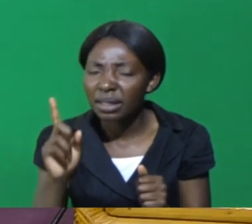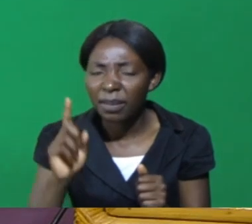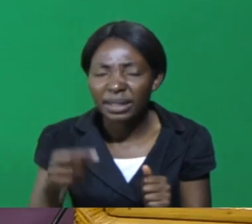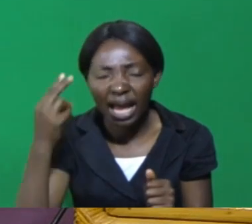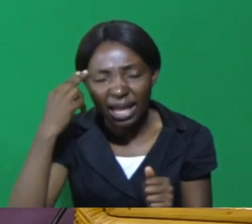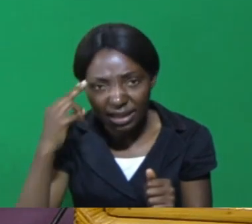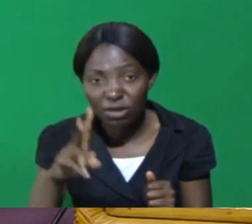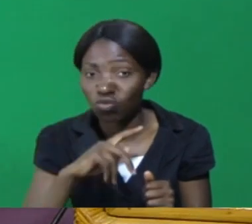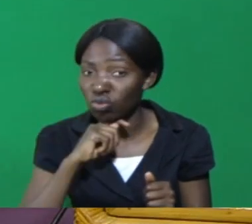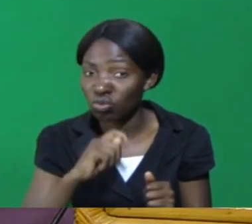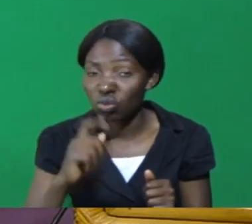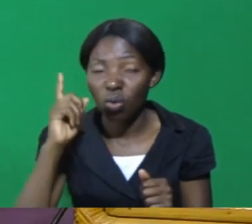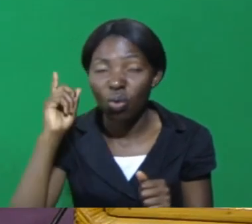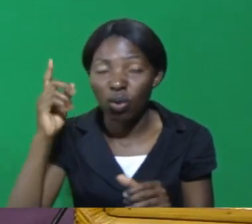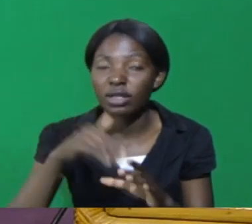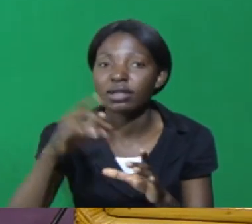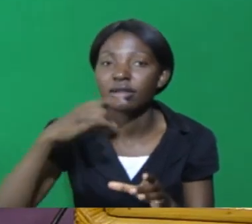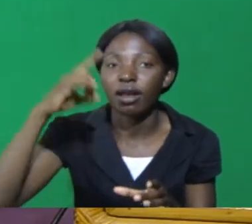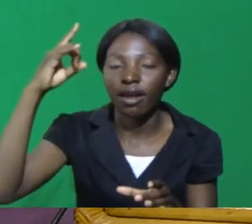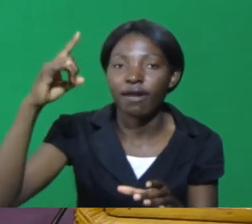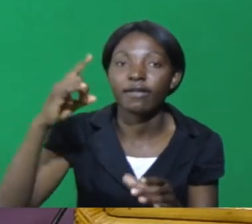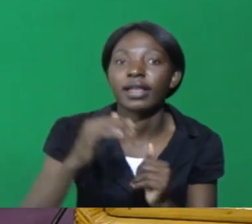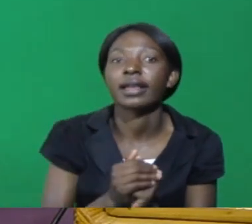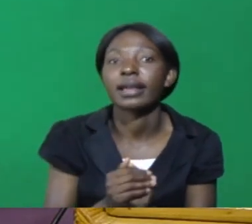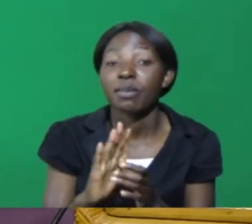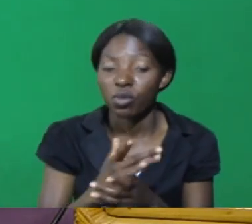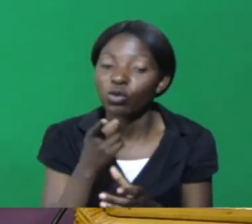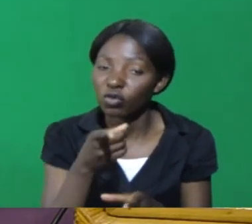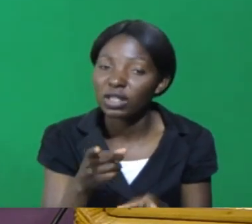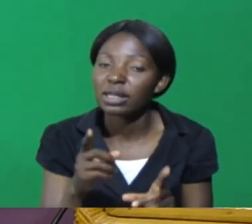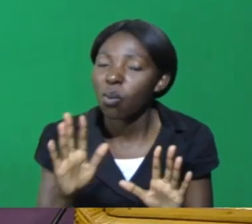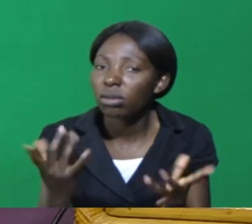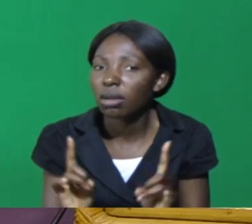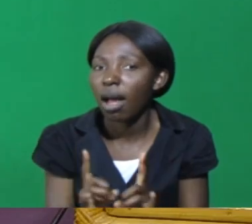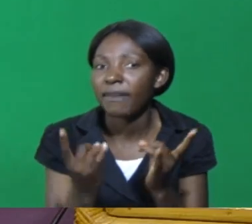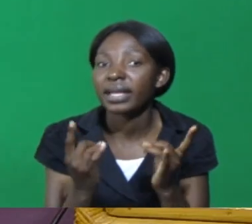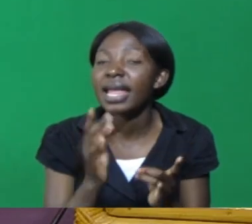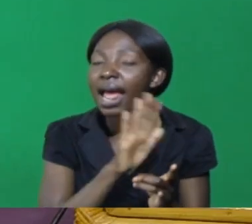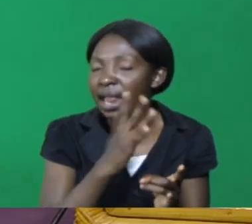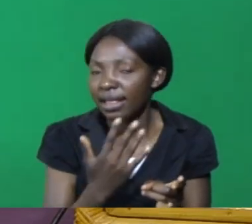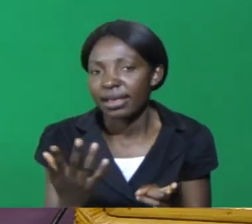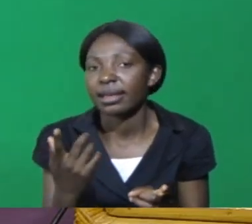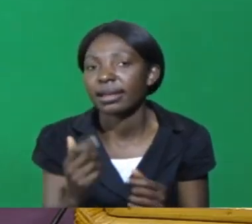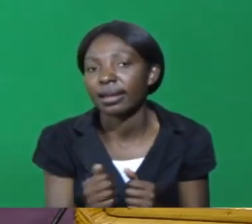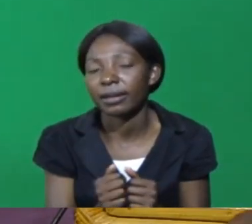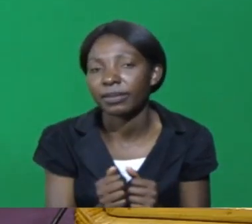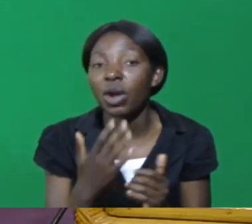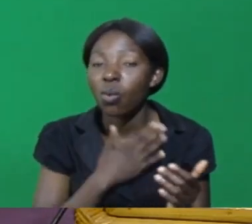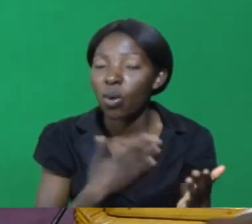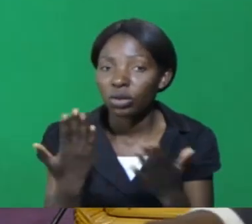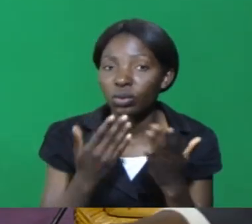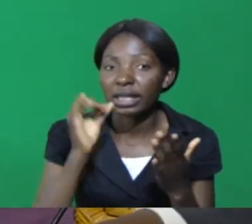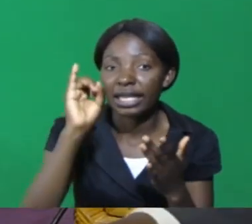kuverifyika nenyaya dzakadai. Hanzi ndo imwe reason yacho. Imwe reason yacho inobva yatsimbidzira pane iyi yatataurai. Verengai munzwe